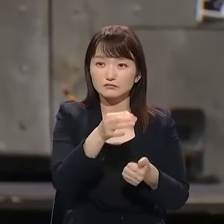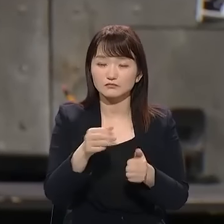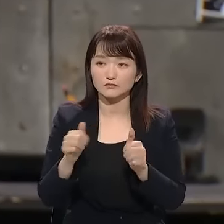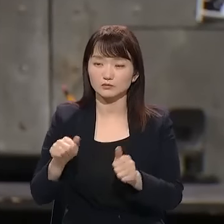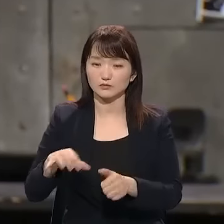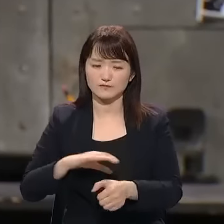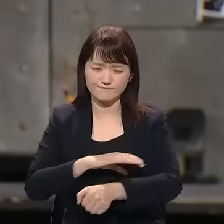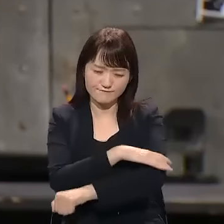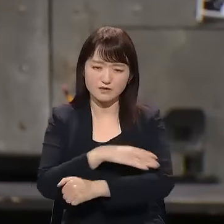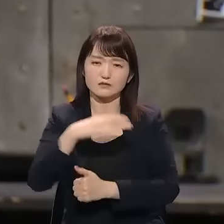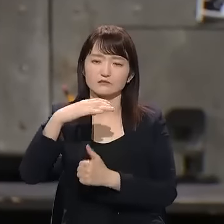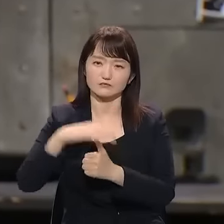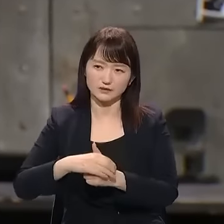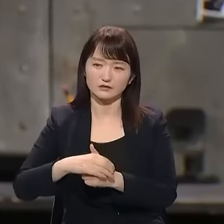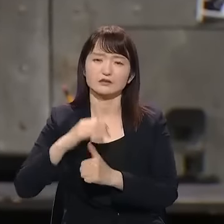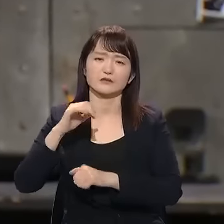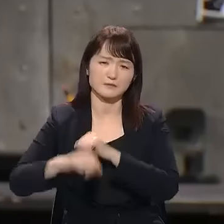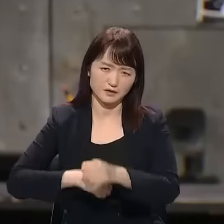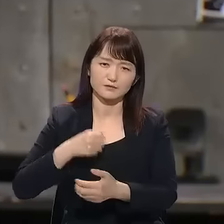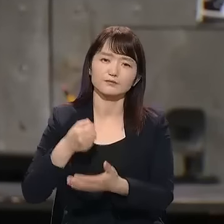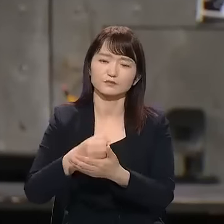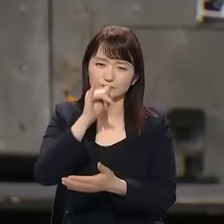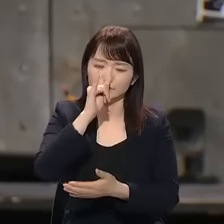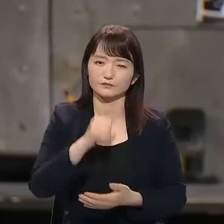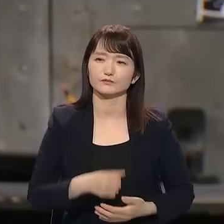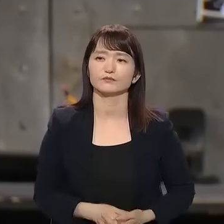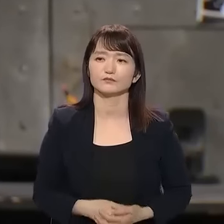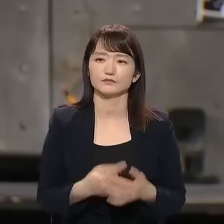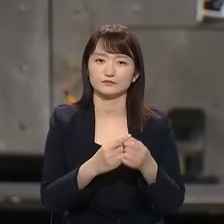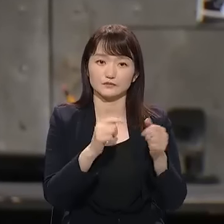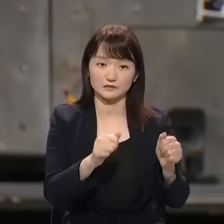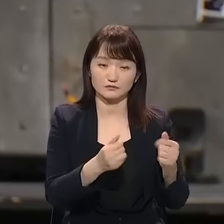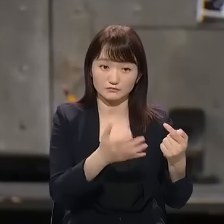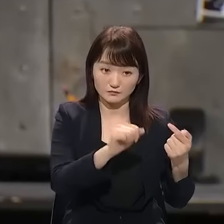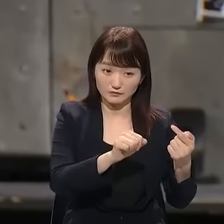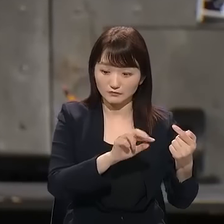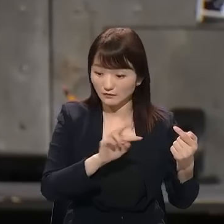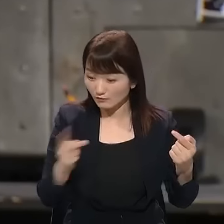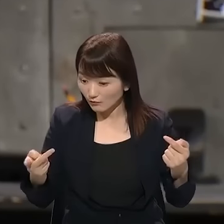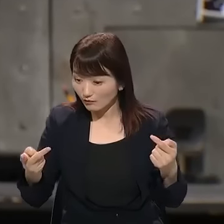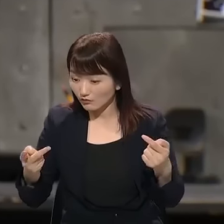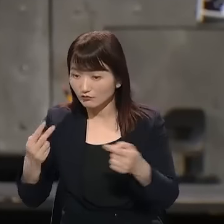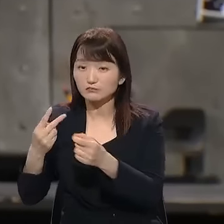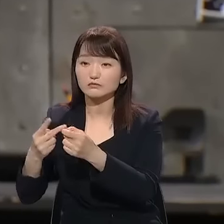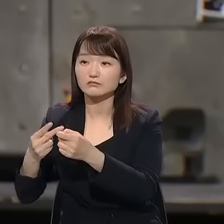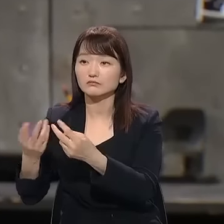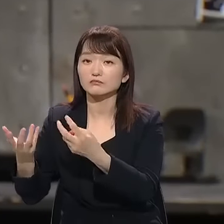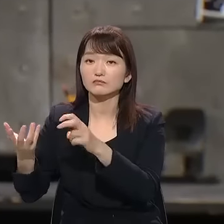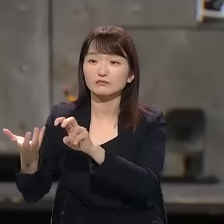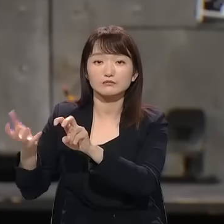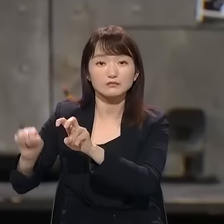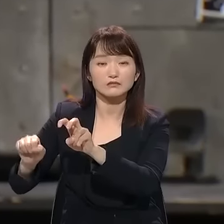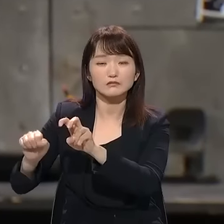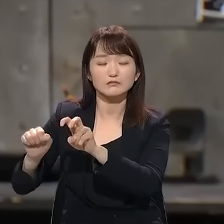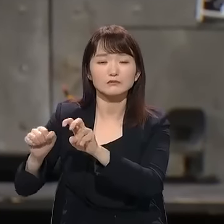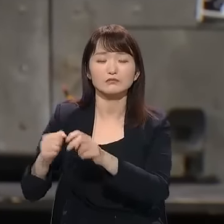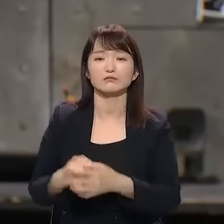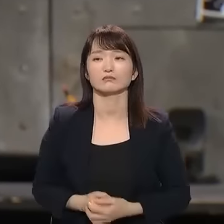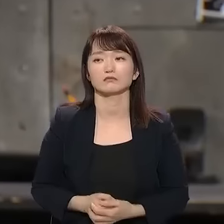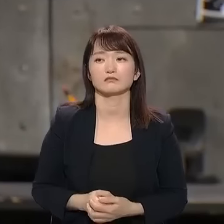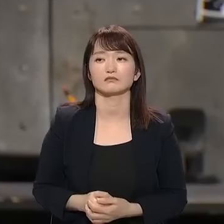상황이에요 법원이 마대로 정할 수 있습니다 1심에서 1억이 있는데 20억이 지금 돼 버렸는데 이전에 아마 가장